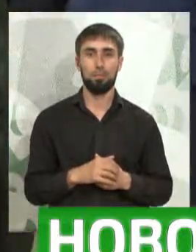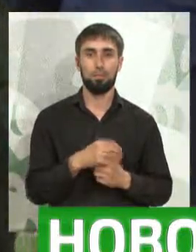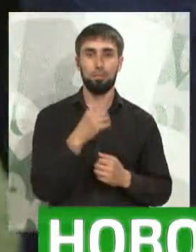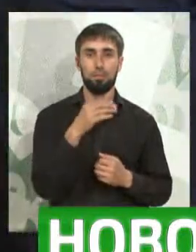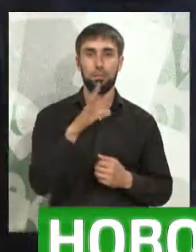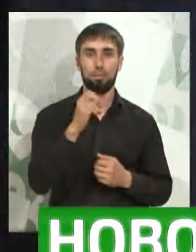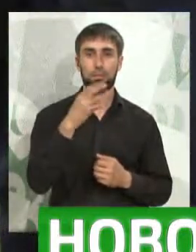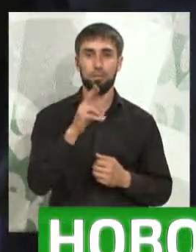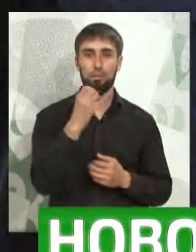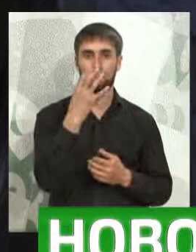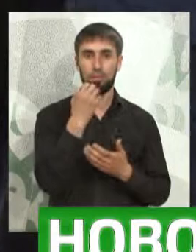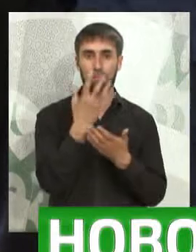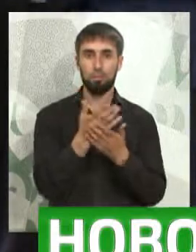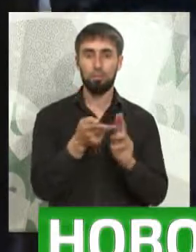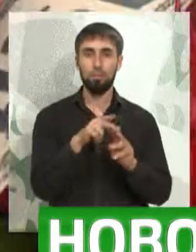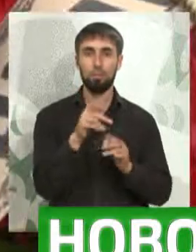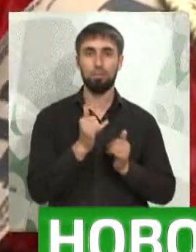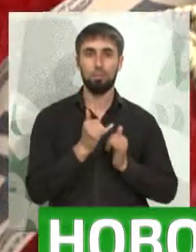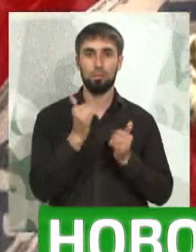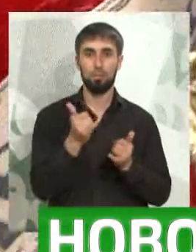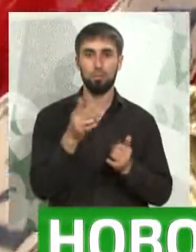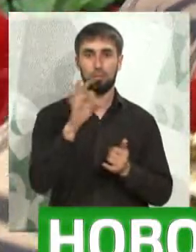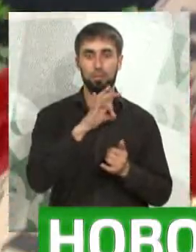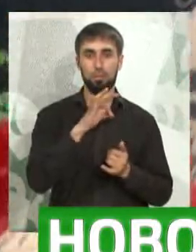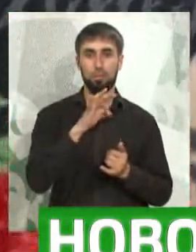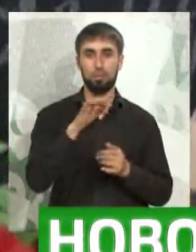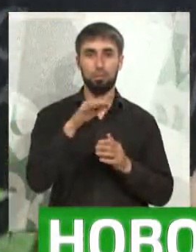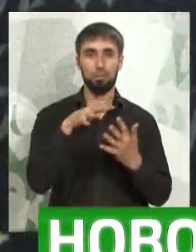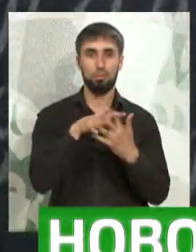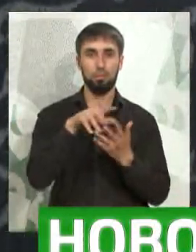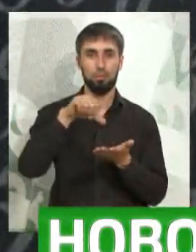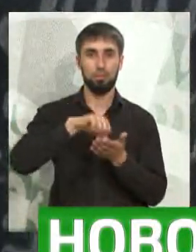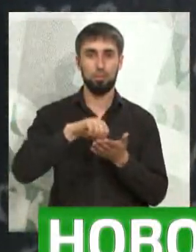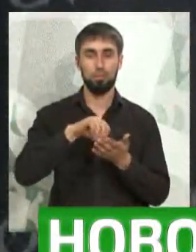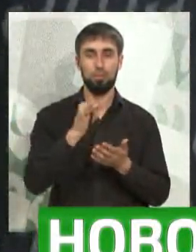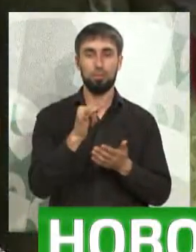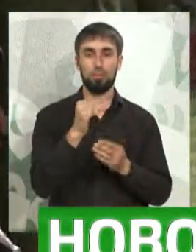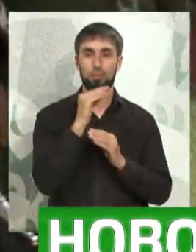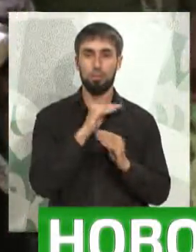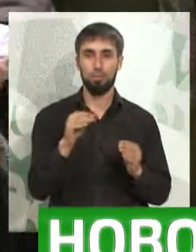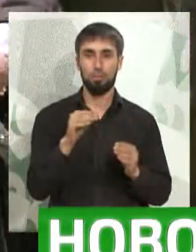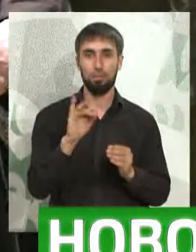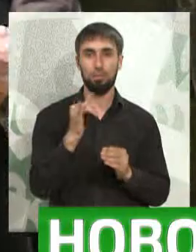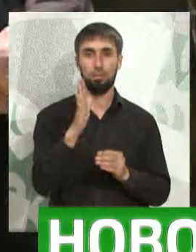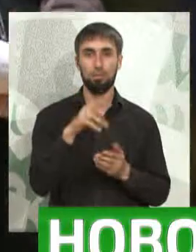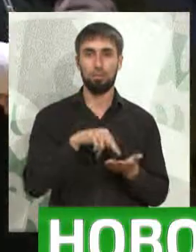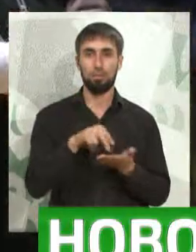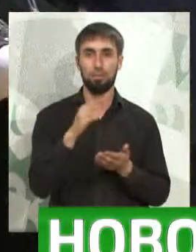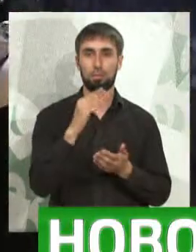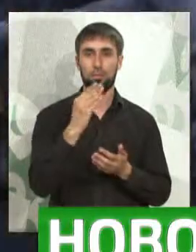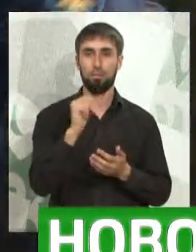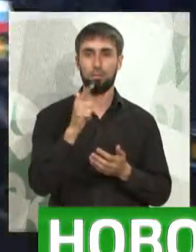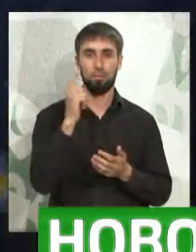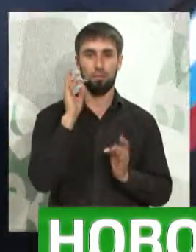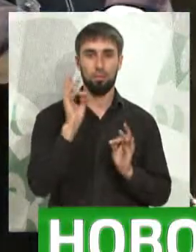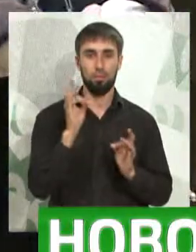Возложение венка как дань уважения и памяти о героях войны. Тишину церемонии нарушает только строевой шаг когда-то призывников, а